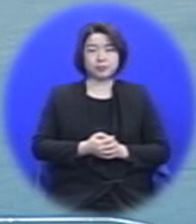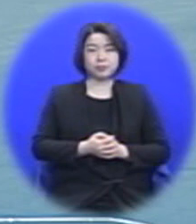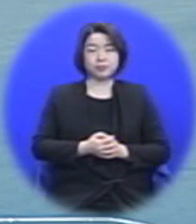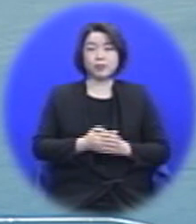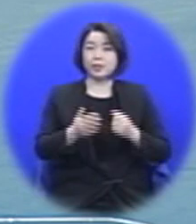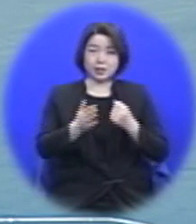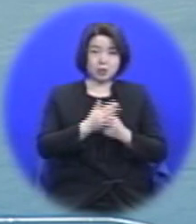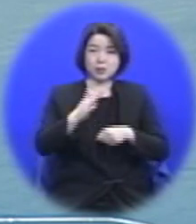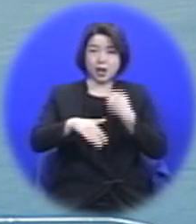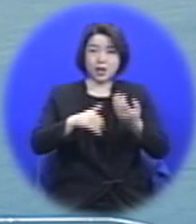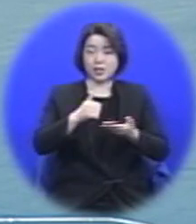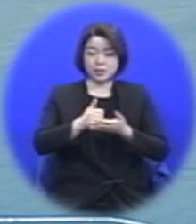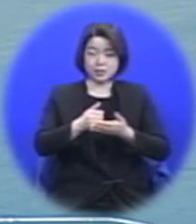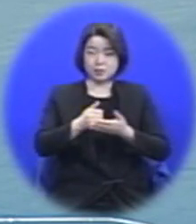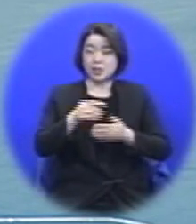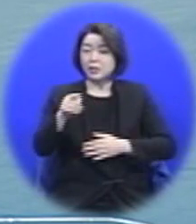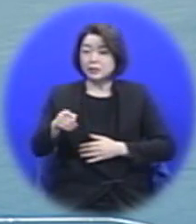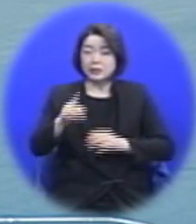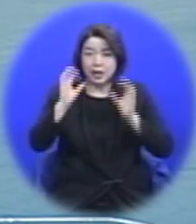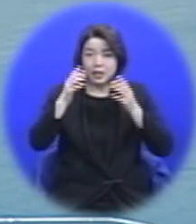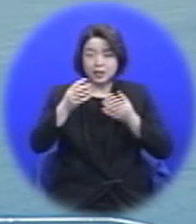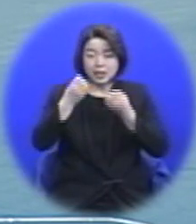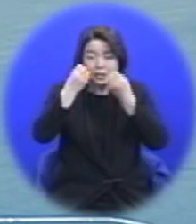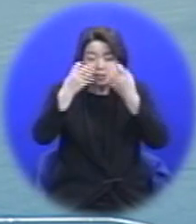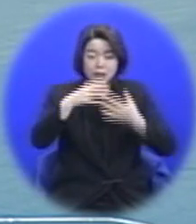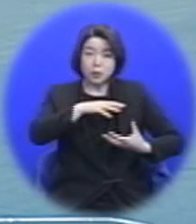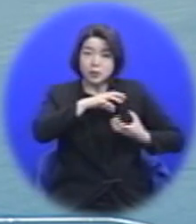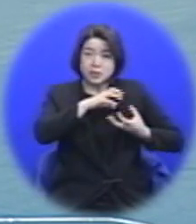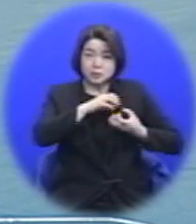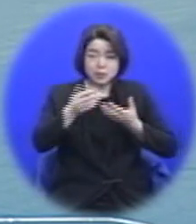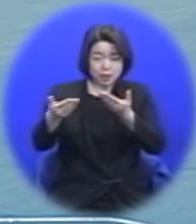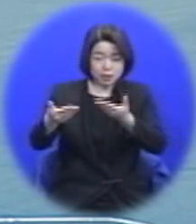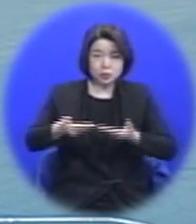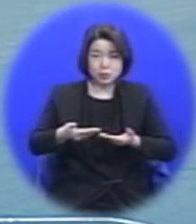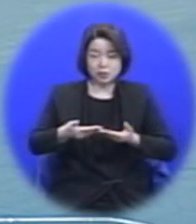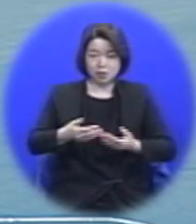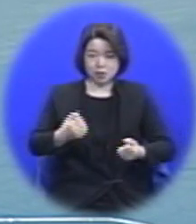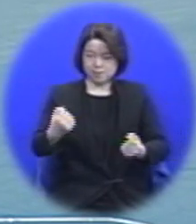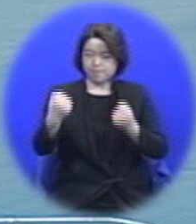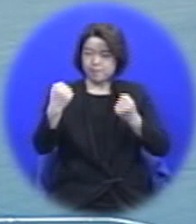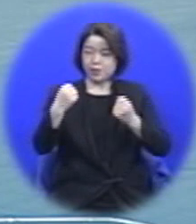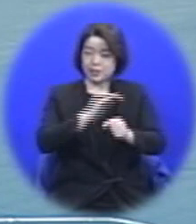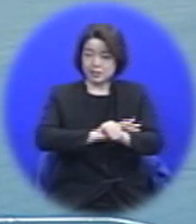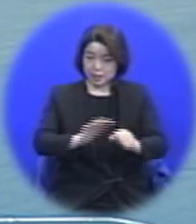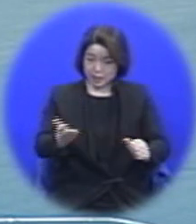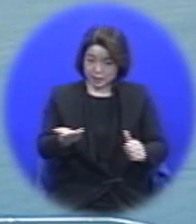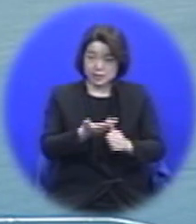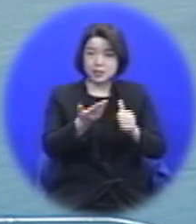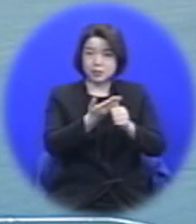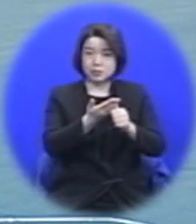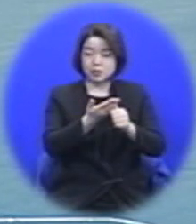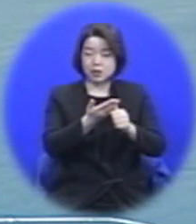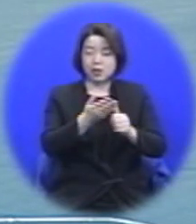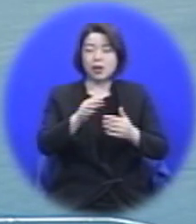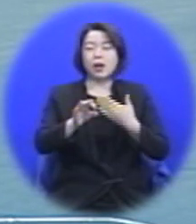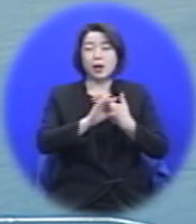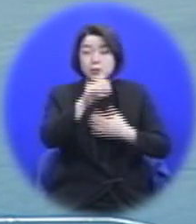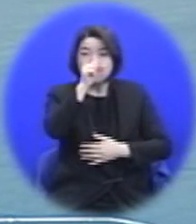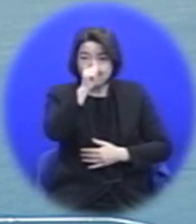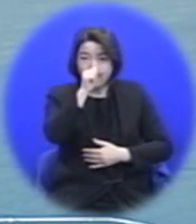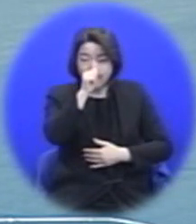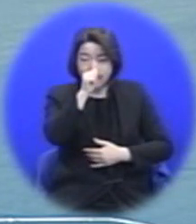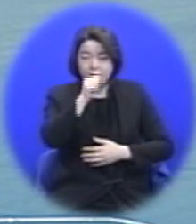그래서 하나님께서 그 아이에게 새로운 심장을 주셔서 건강하게 잘 자랐습니다 이러면 얼마나 좋아요.